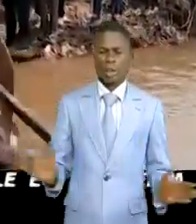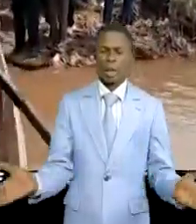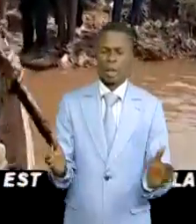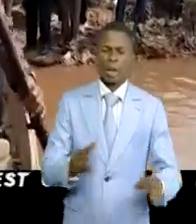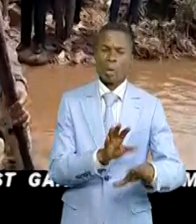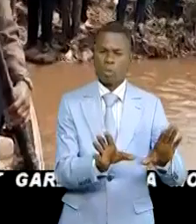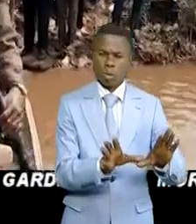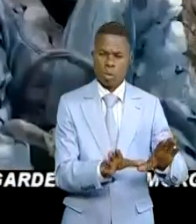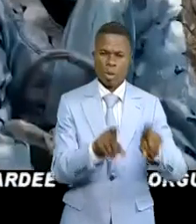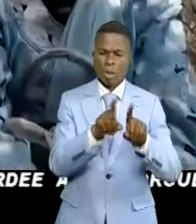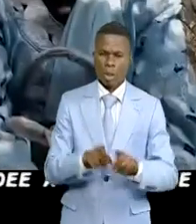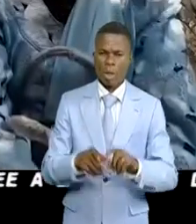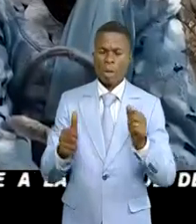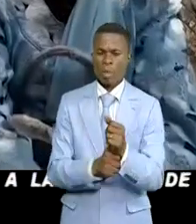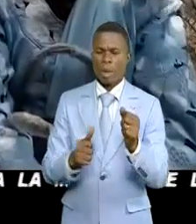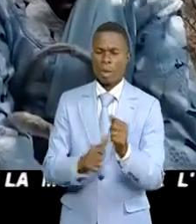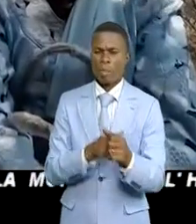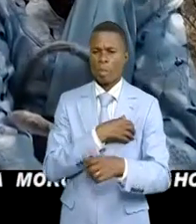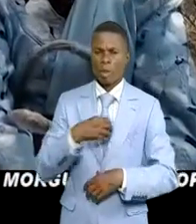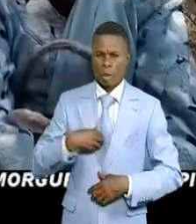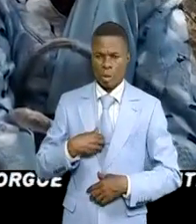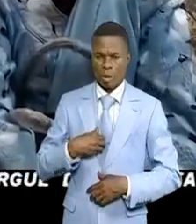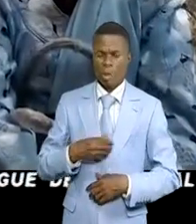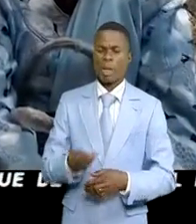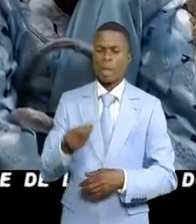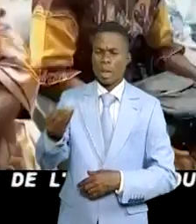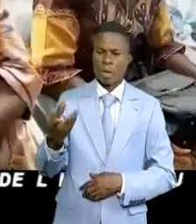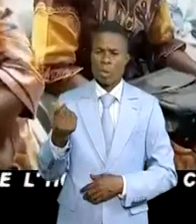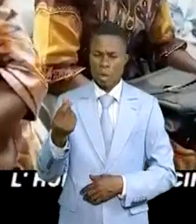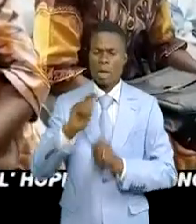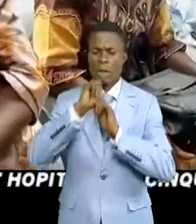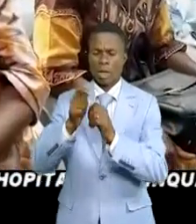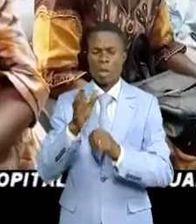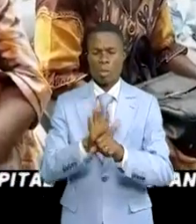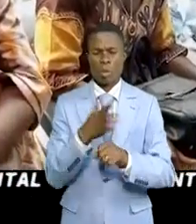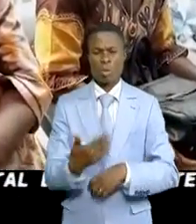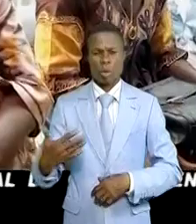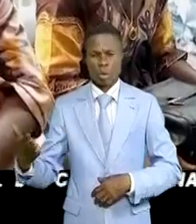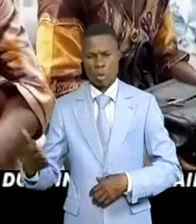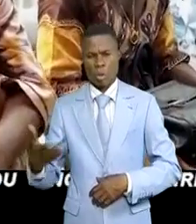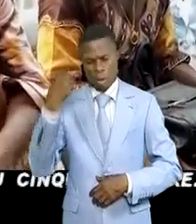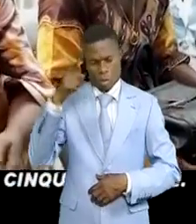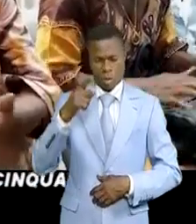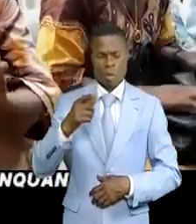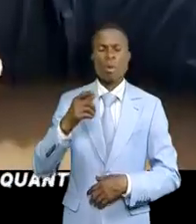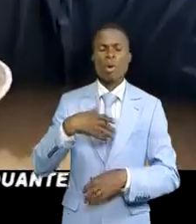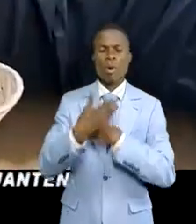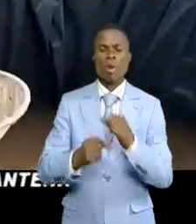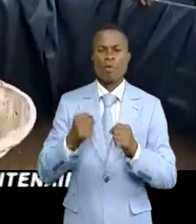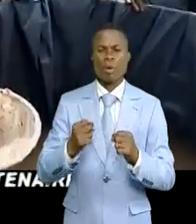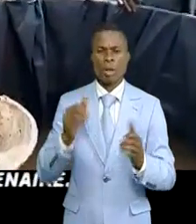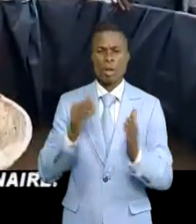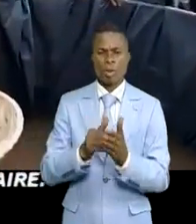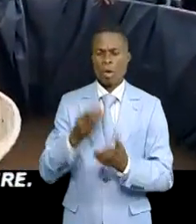pisciculteur, ainsi que le marailleuse, avec des subventions, des dons et autres intrants afin de lutter efficacement contre